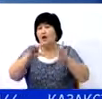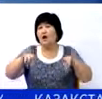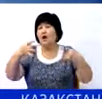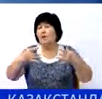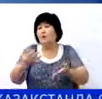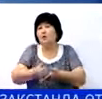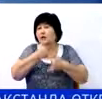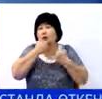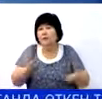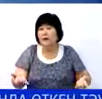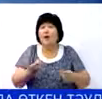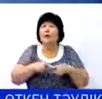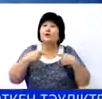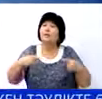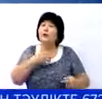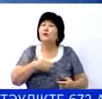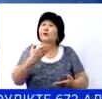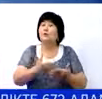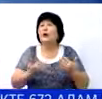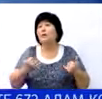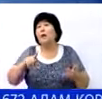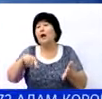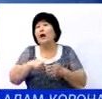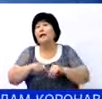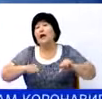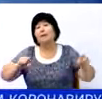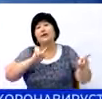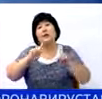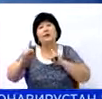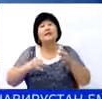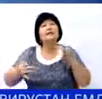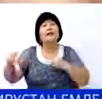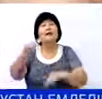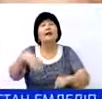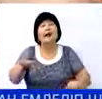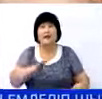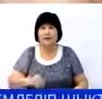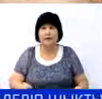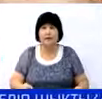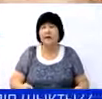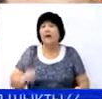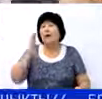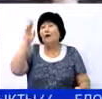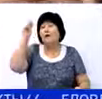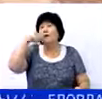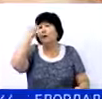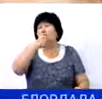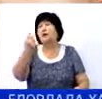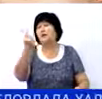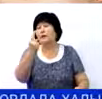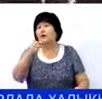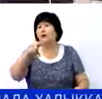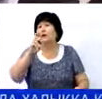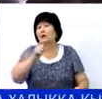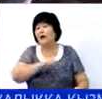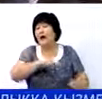алмай отыр. Осы және басқа да өзекті мәселелер бүгін қала аппараты мәжілісінде талқыланды. Алдағы оқу жылының бірінші 90-ы